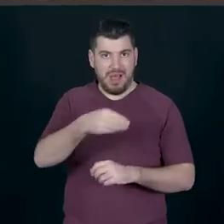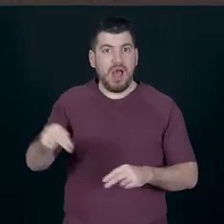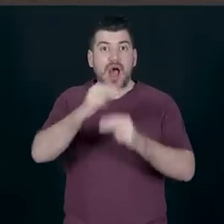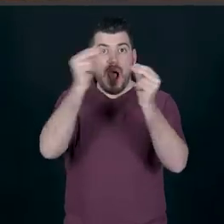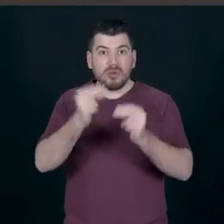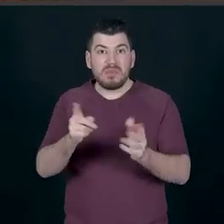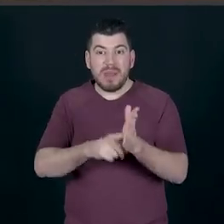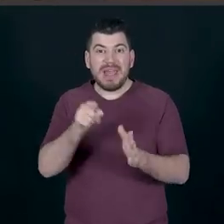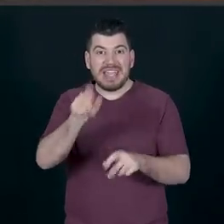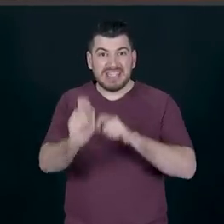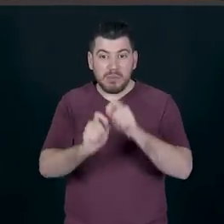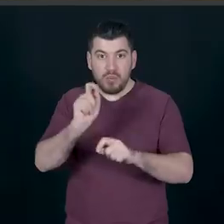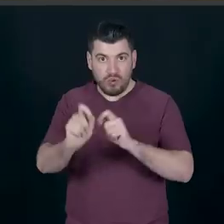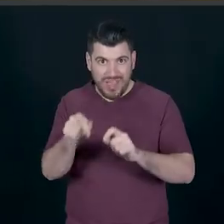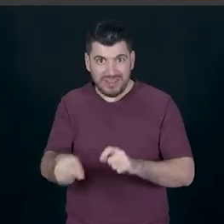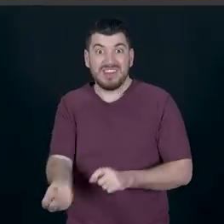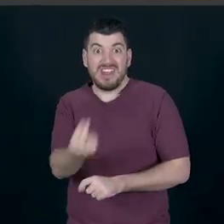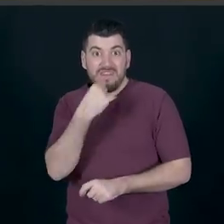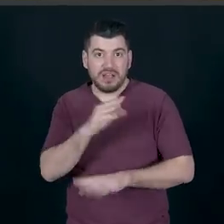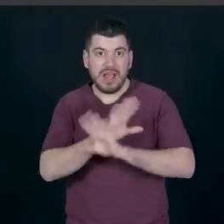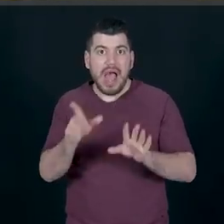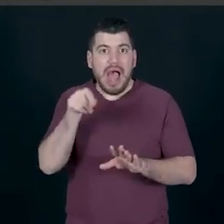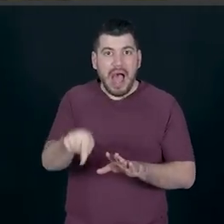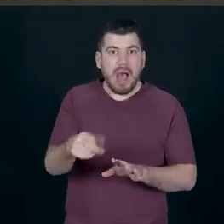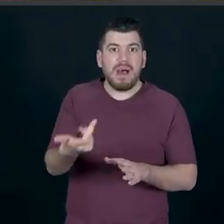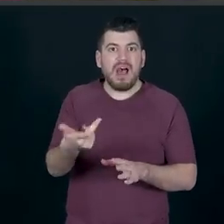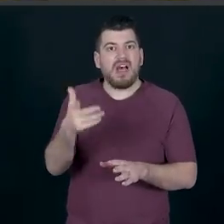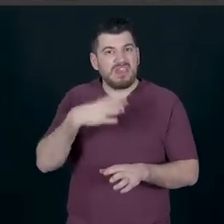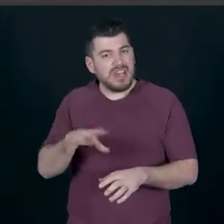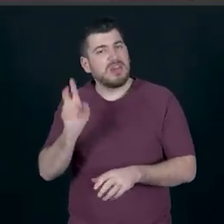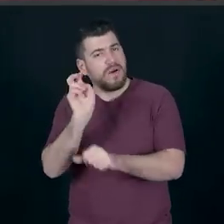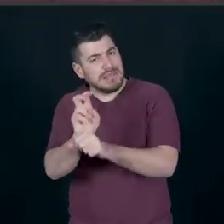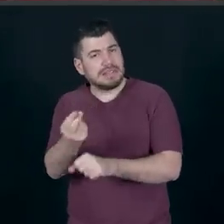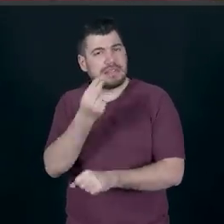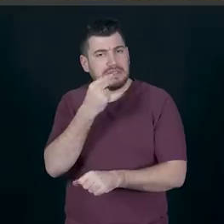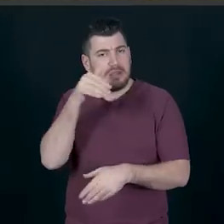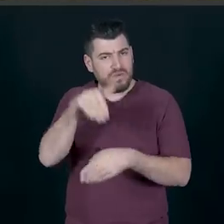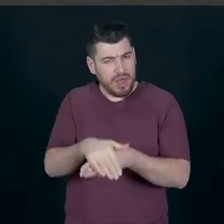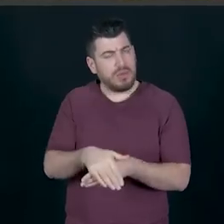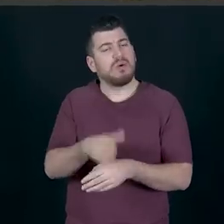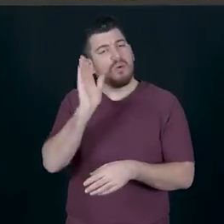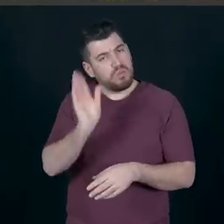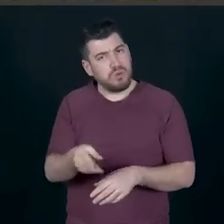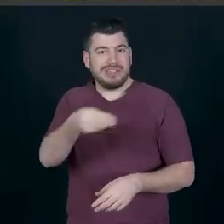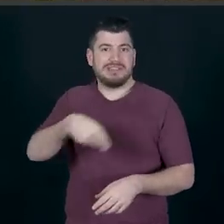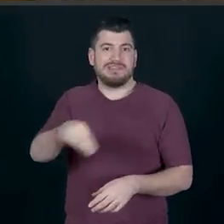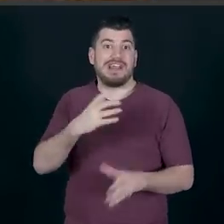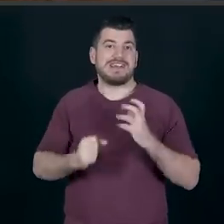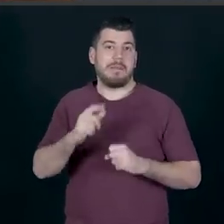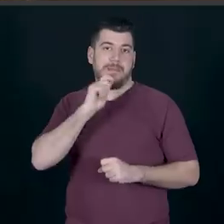πρέπει να τη φάτε κατευθείαν εκείνη την ώρα. Αν βάλουμε λίγο κρέμα γάλακτος, είναι πιο ανθεκτική και μπορούμε να τη φάμε ακόμα και το βράδυ. Λοιπόν, έτσι όπως είναι, θα ρίξω